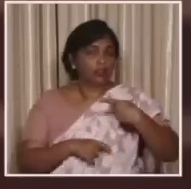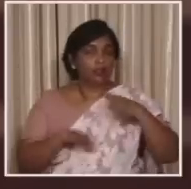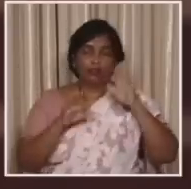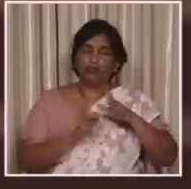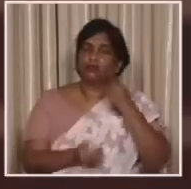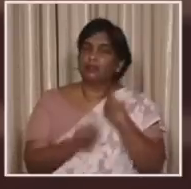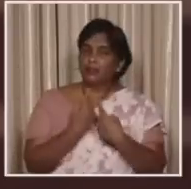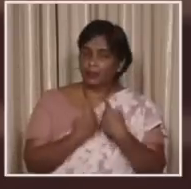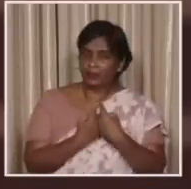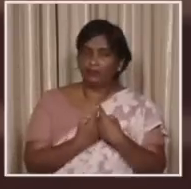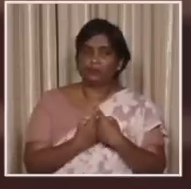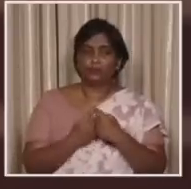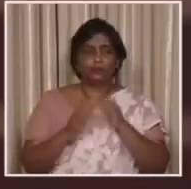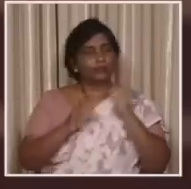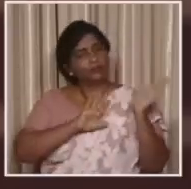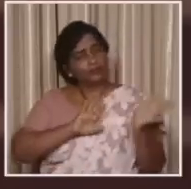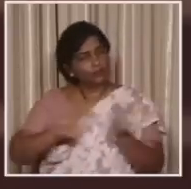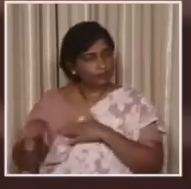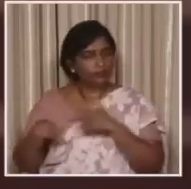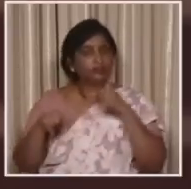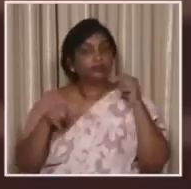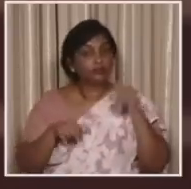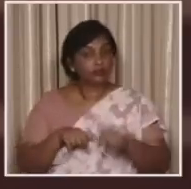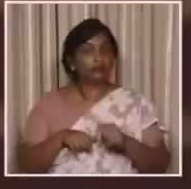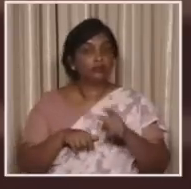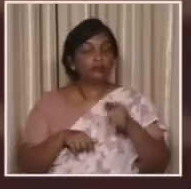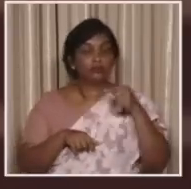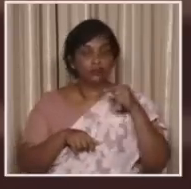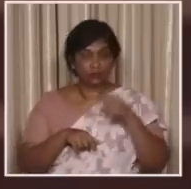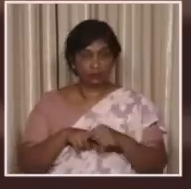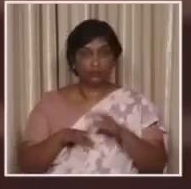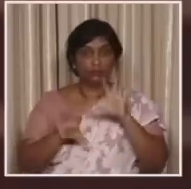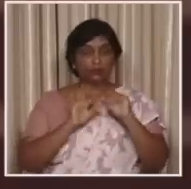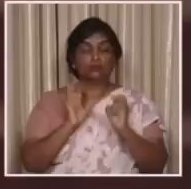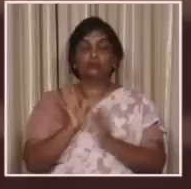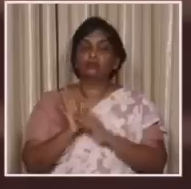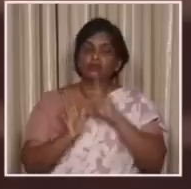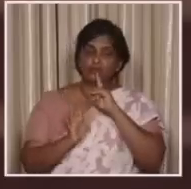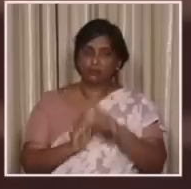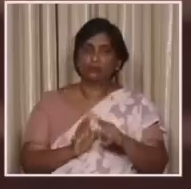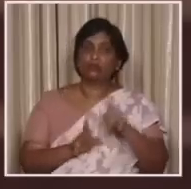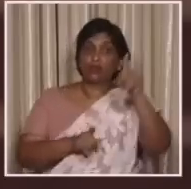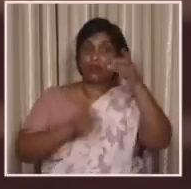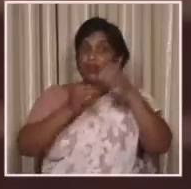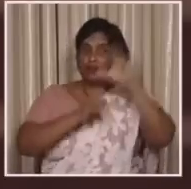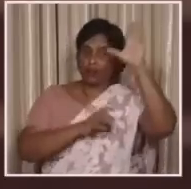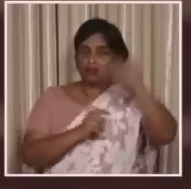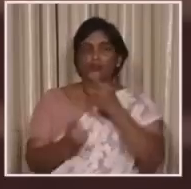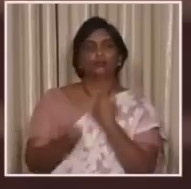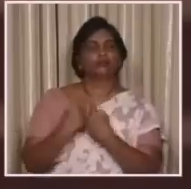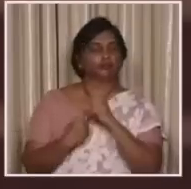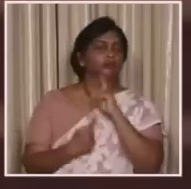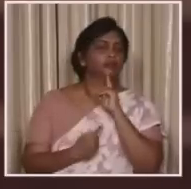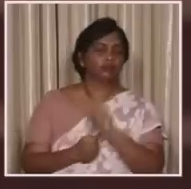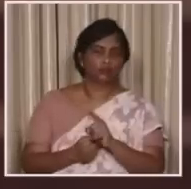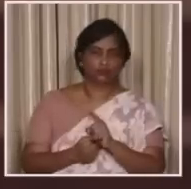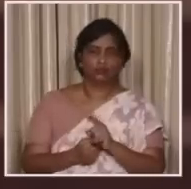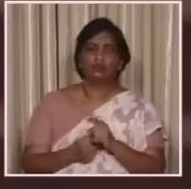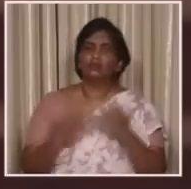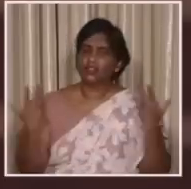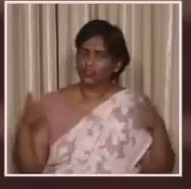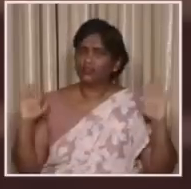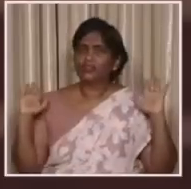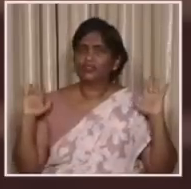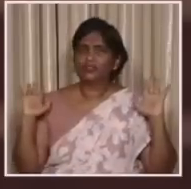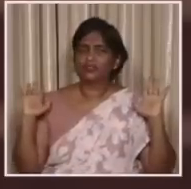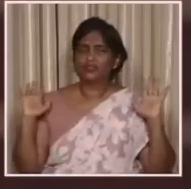ඉඳගෙන පරීක්ෂණයක් කරා. හරි ඒකත් බැරි නම් ඔබතුමාලා මේ සිලෙක්ට් කමිටියකට ඇවිල්ලා කියන්නේ මෙන්න මේ කණ්ඩායම ගෙනල්ලා පරීක්ෂණයක් කරන්න කියලා. එතකොට